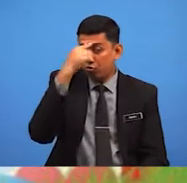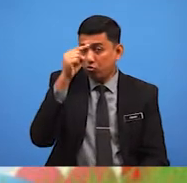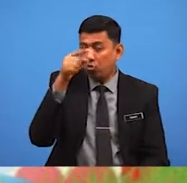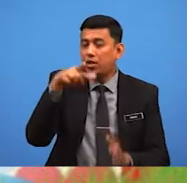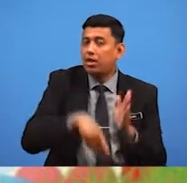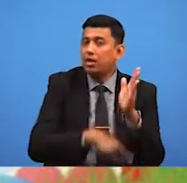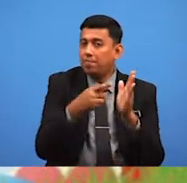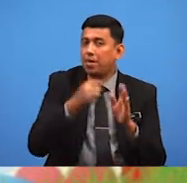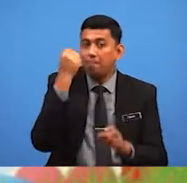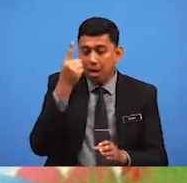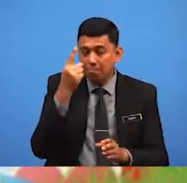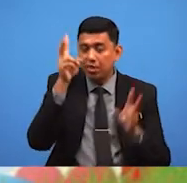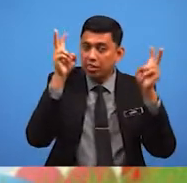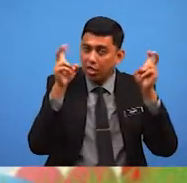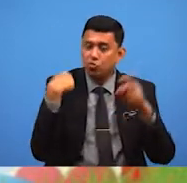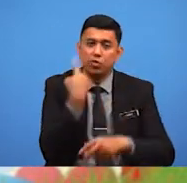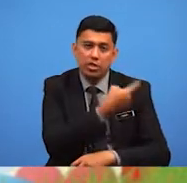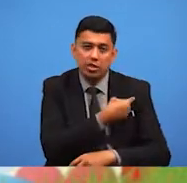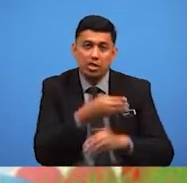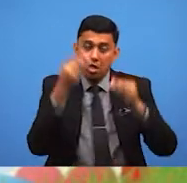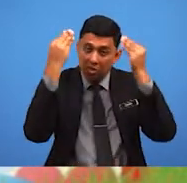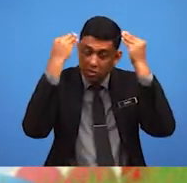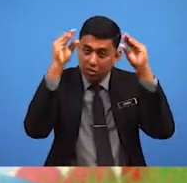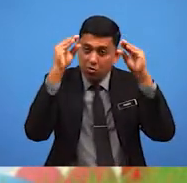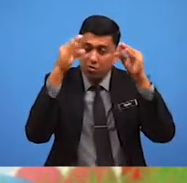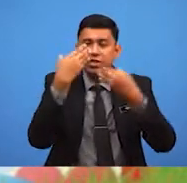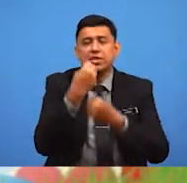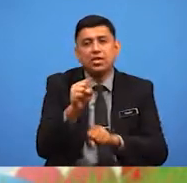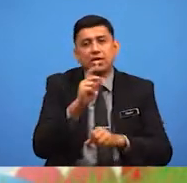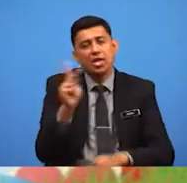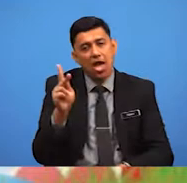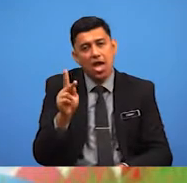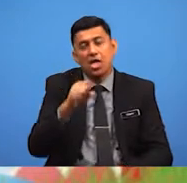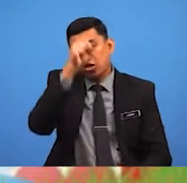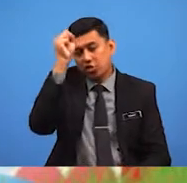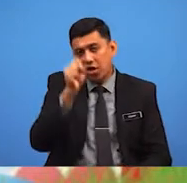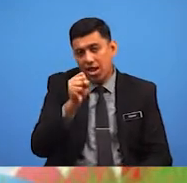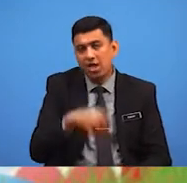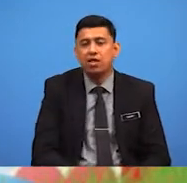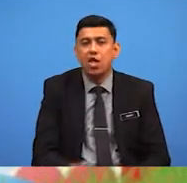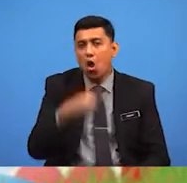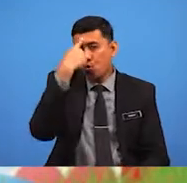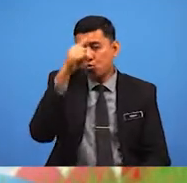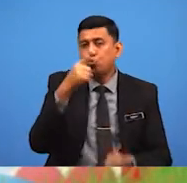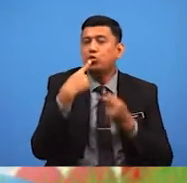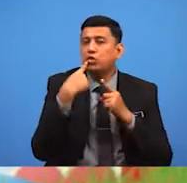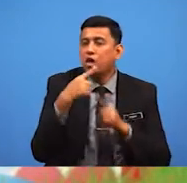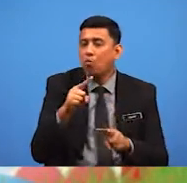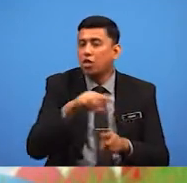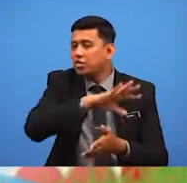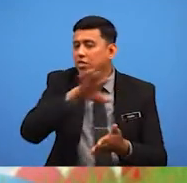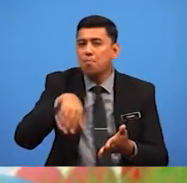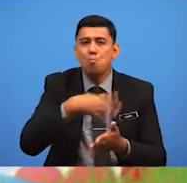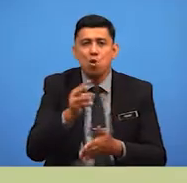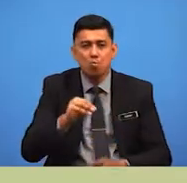tajuk kita pada hari ini, cikgu telah menyediakan beberapa soalan untuk dijawab oleh